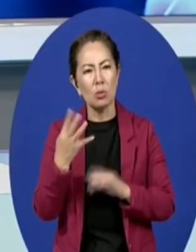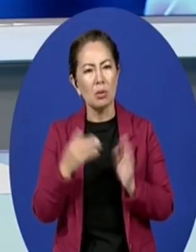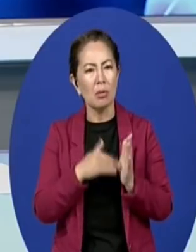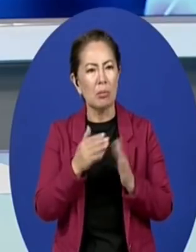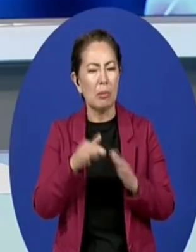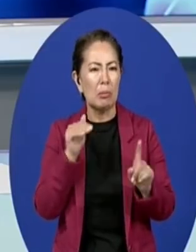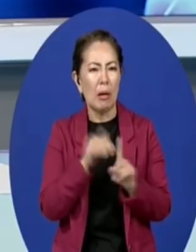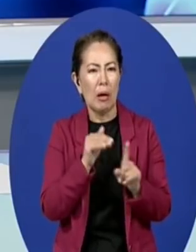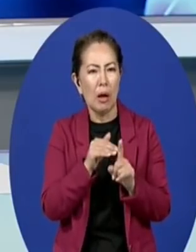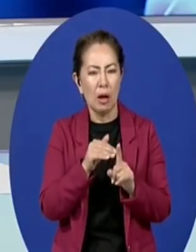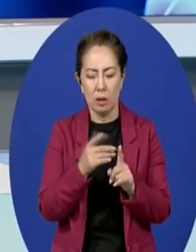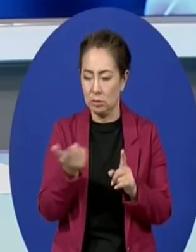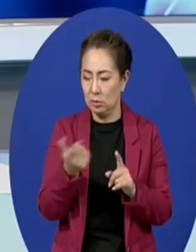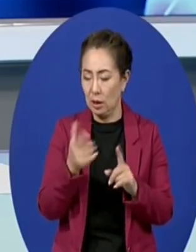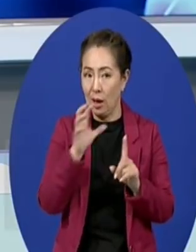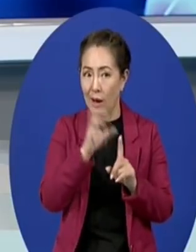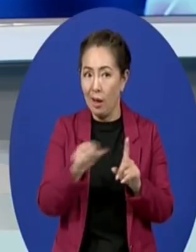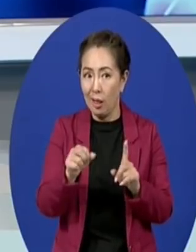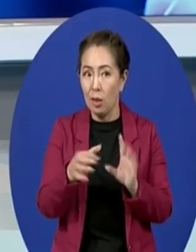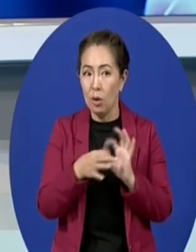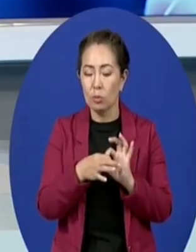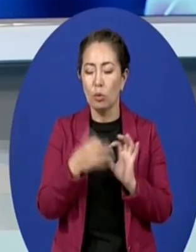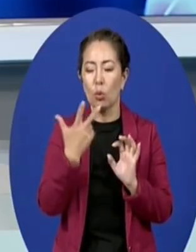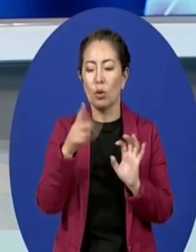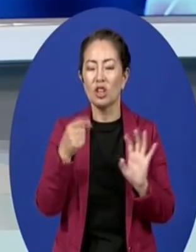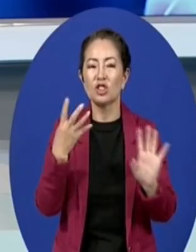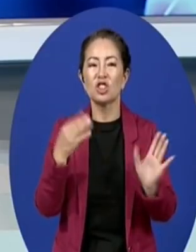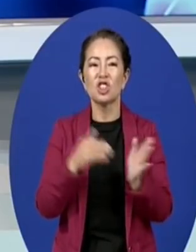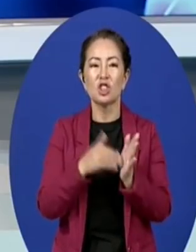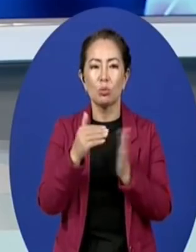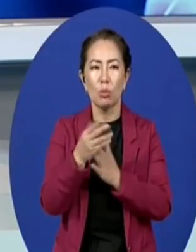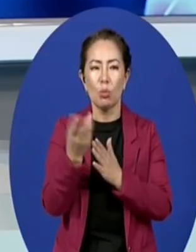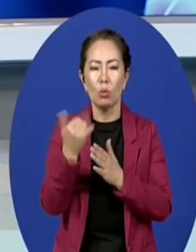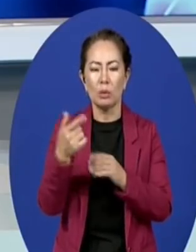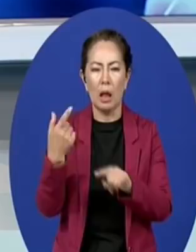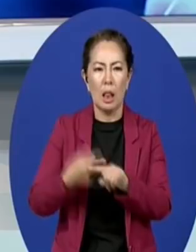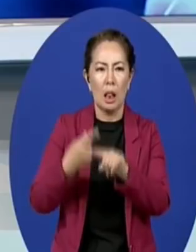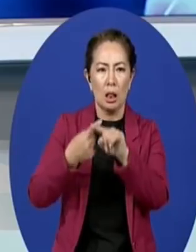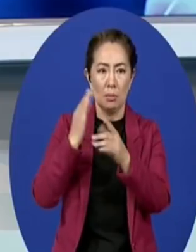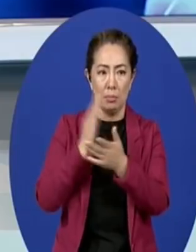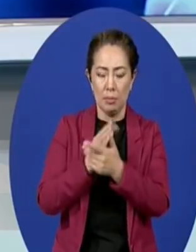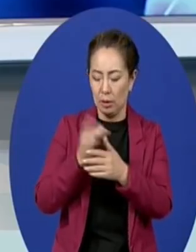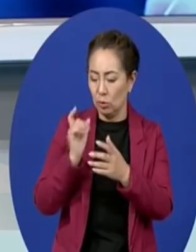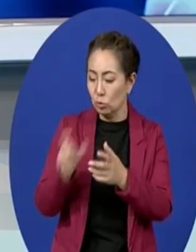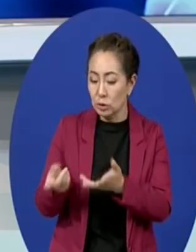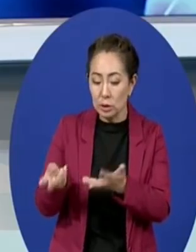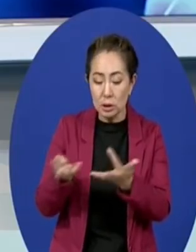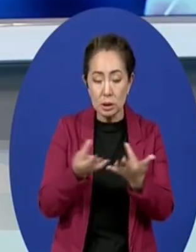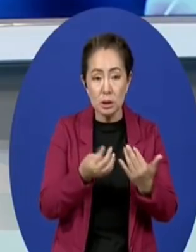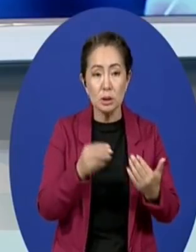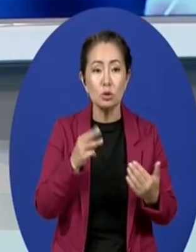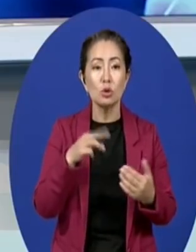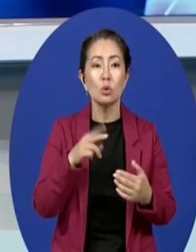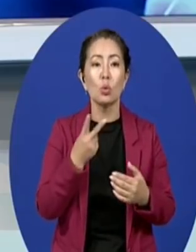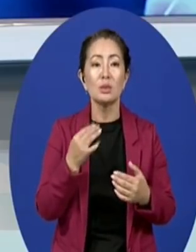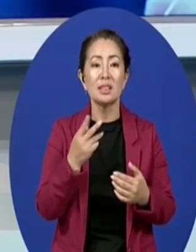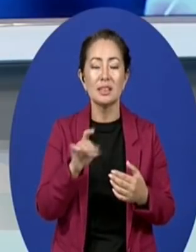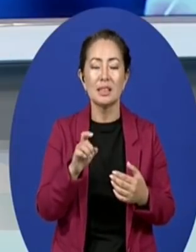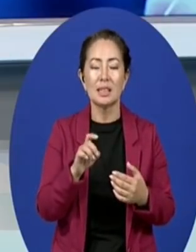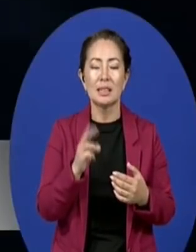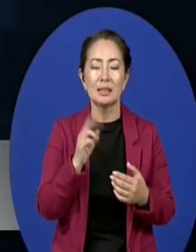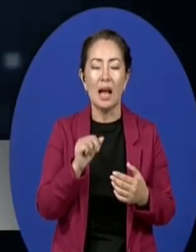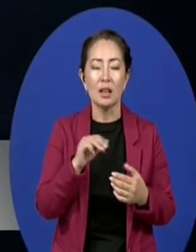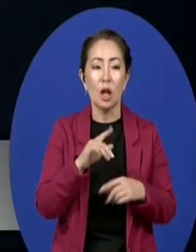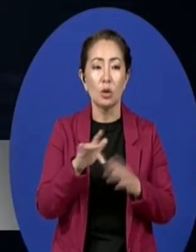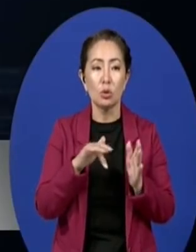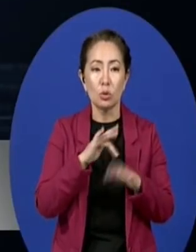бүртгэгдэж, за үүнээс халдлагын шинж чанартай гэж үзэж байгаа 3.9 тэрбум удаагийн тохиолдол бүртгэгдсэнийг үндэсний датад өгөөс мэдээлж байна.